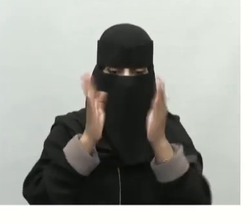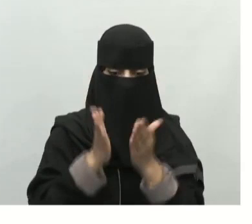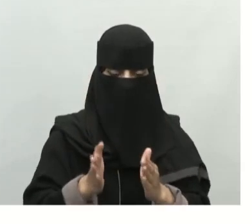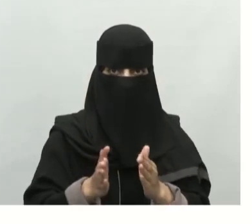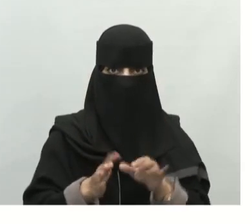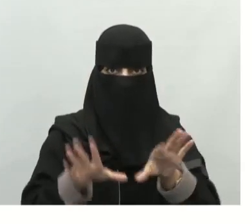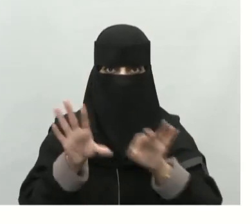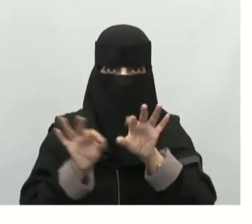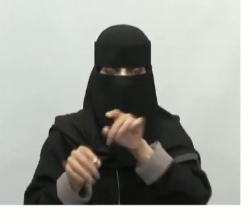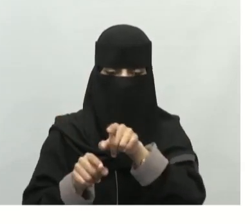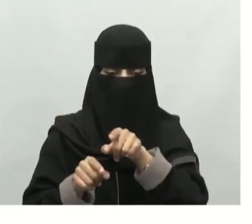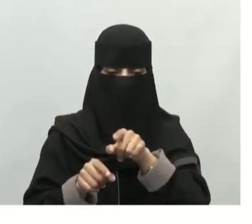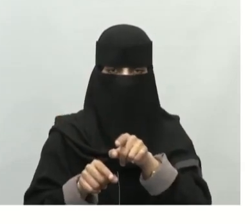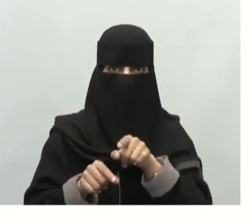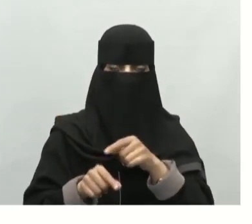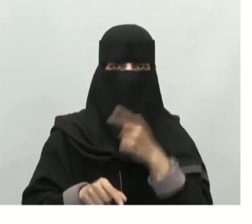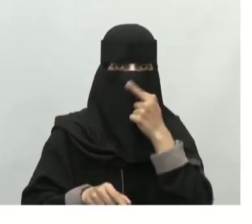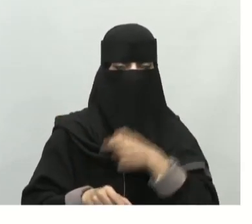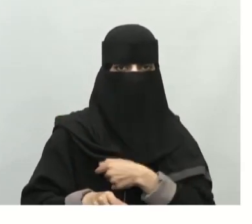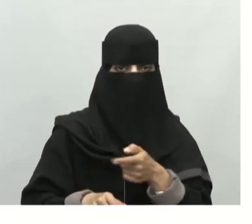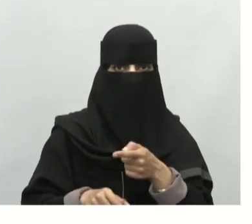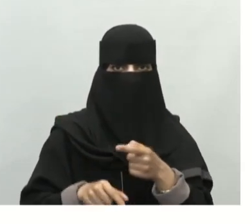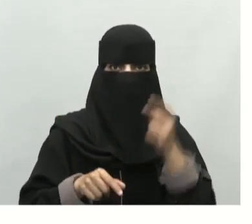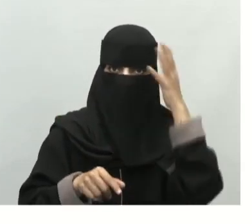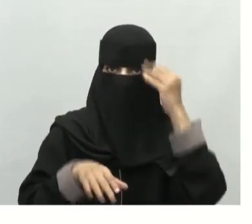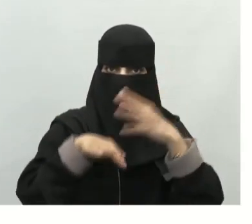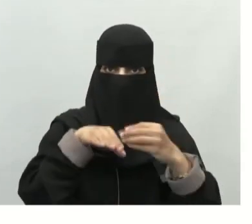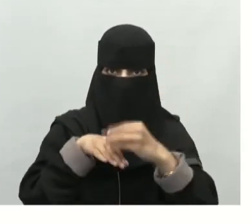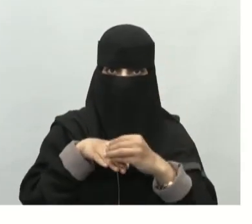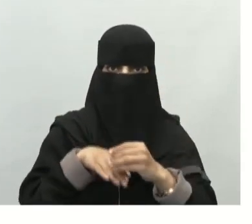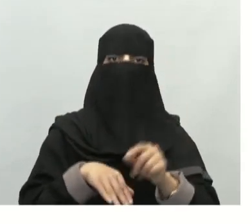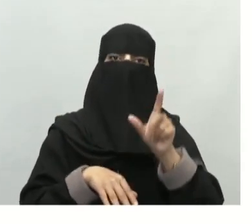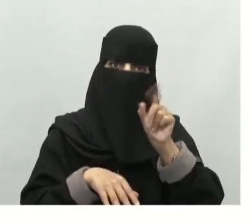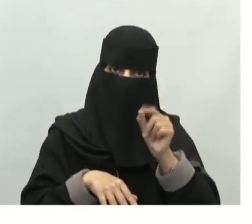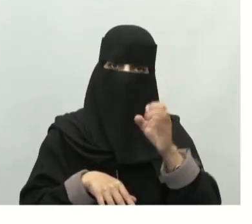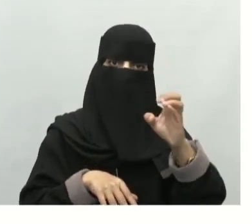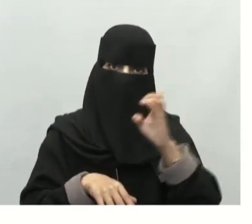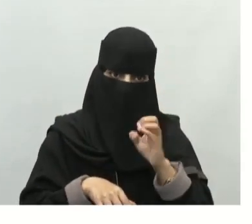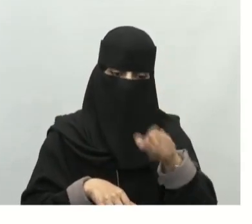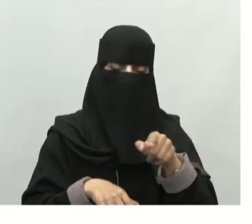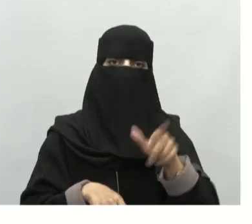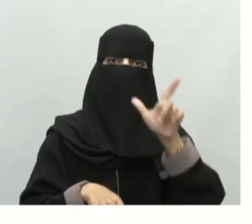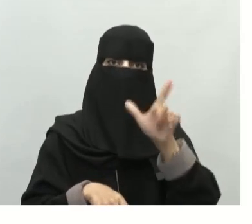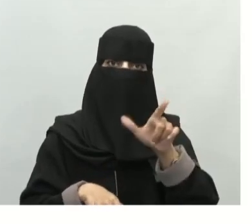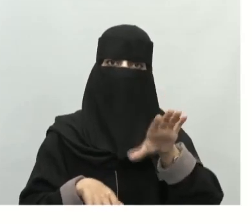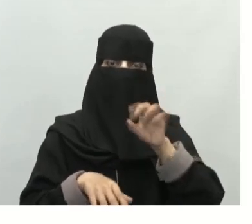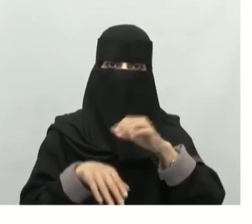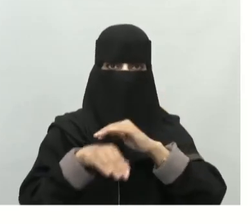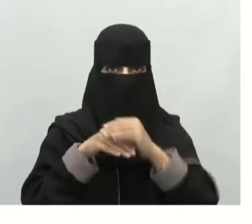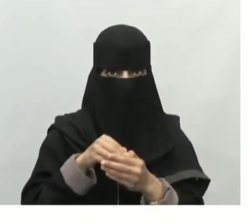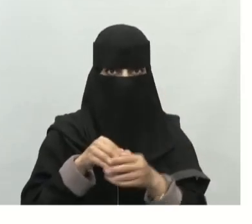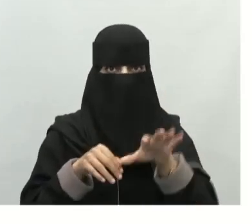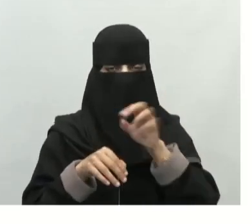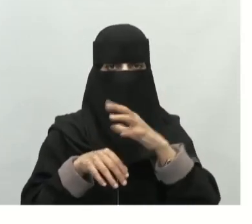الثديه شعر صح ام خطا احسنتم صحيح لانه بعضها يغطيها